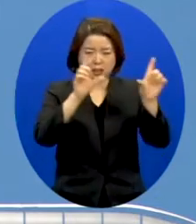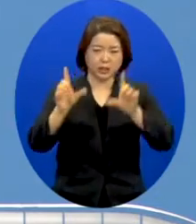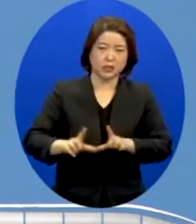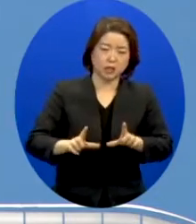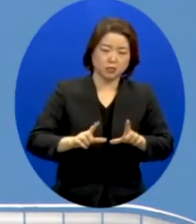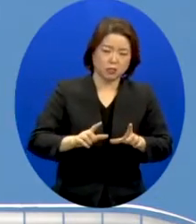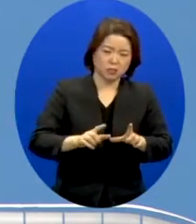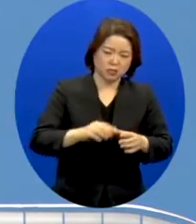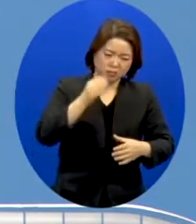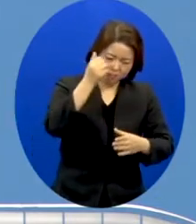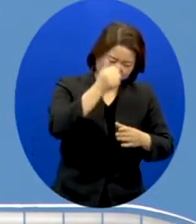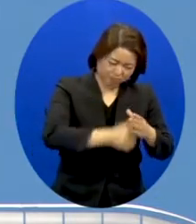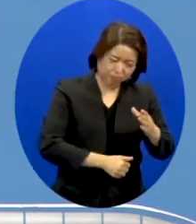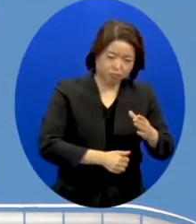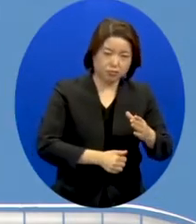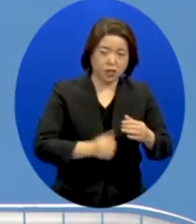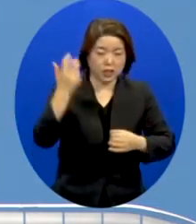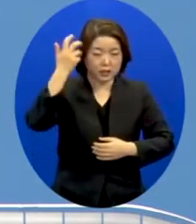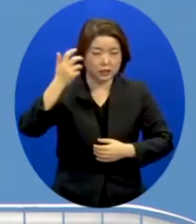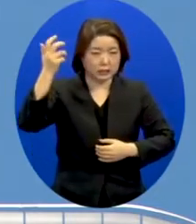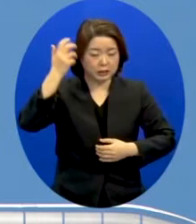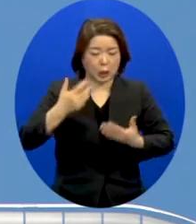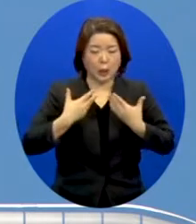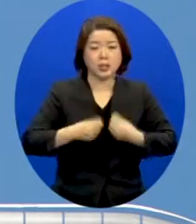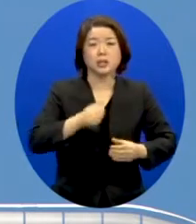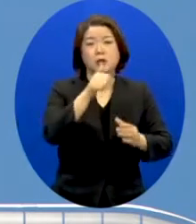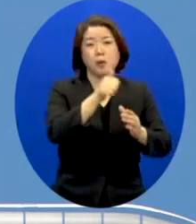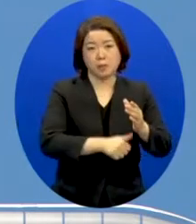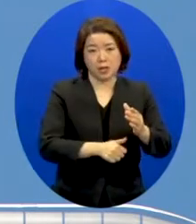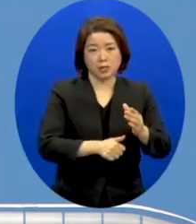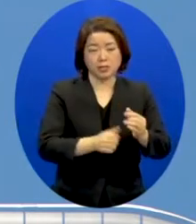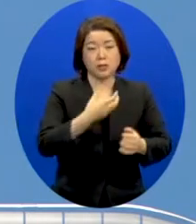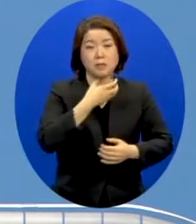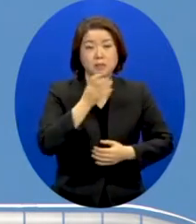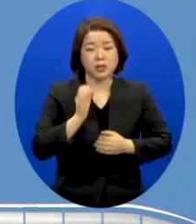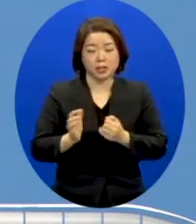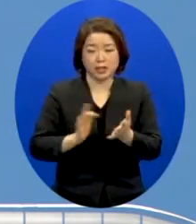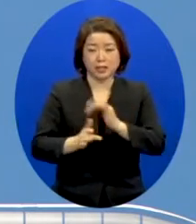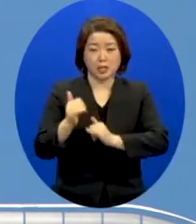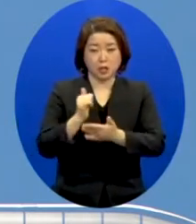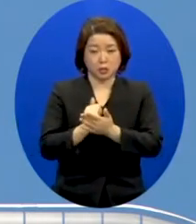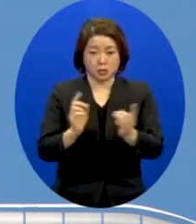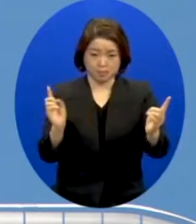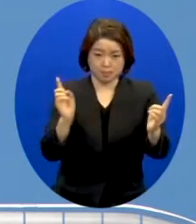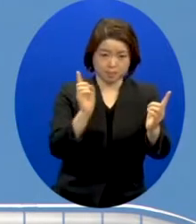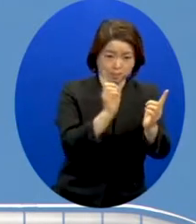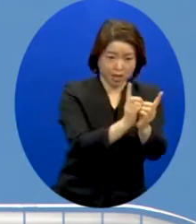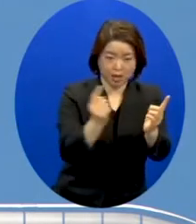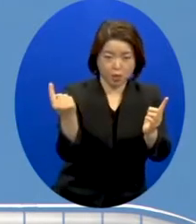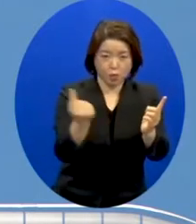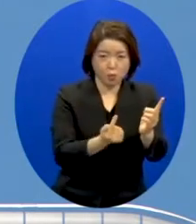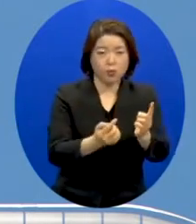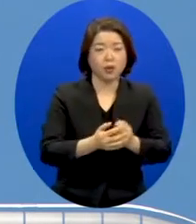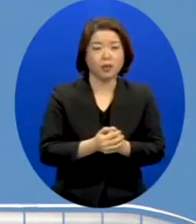것 같고 영적으로 좌절에 빠진 베드로를 예수님이 만나라 오셨습니다 그리고 그 베드로에게 예수님이